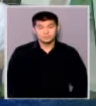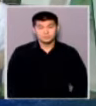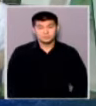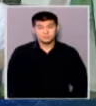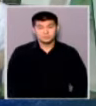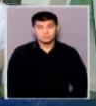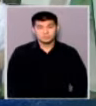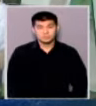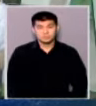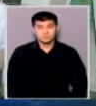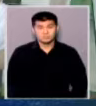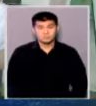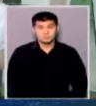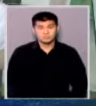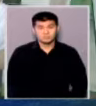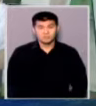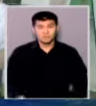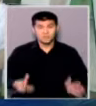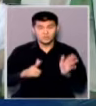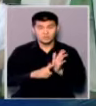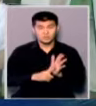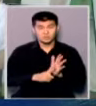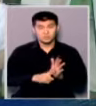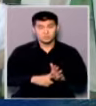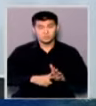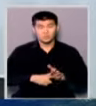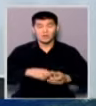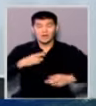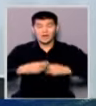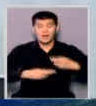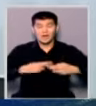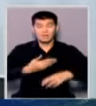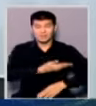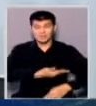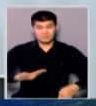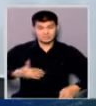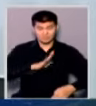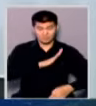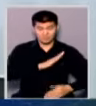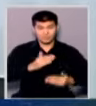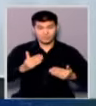Оның так 7-ші кесірі сечение арқылы